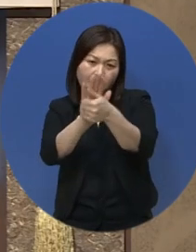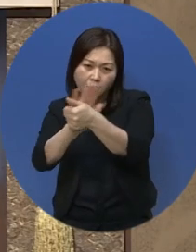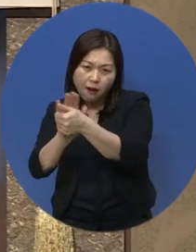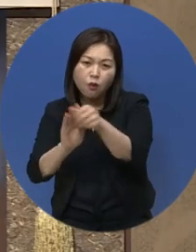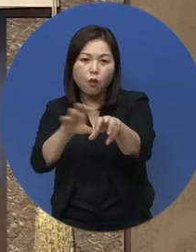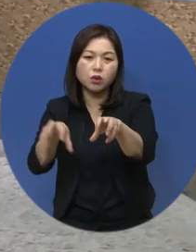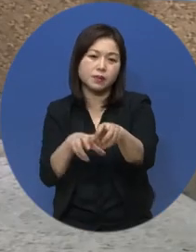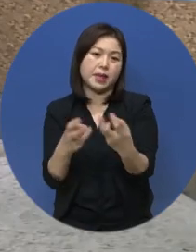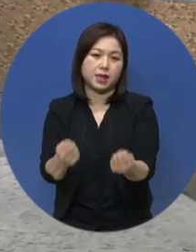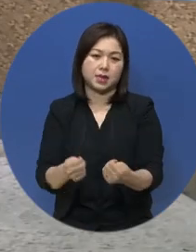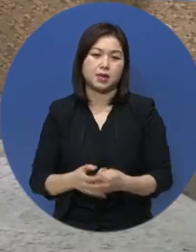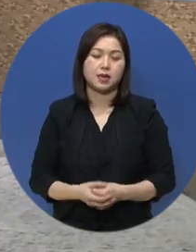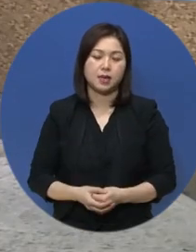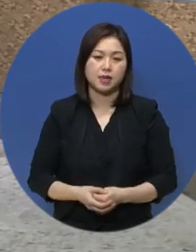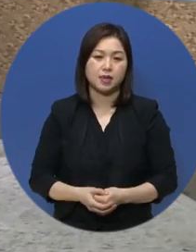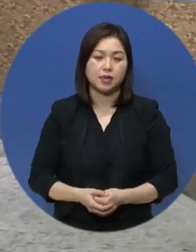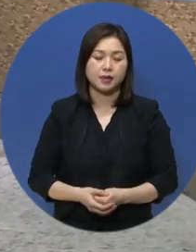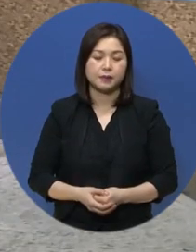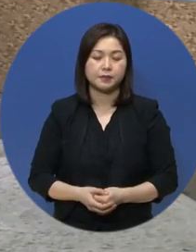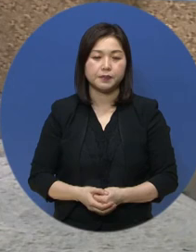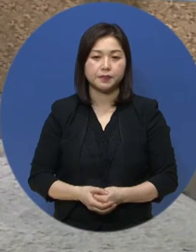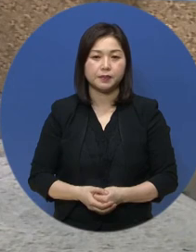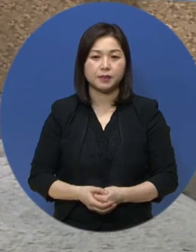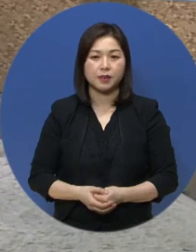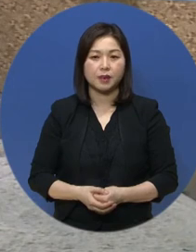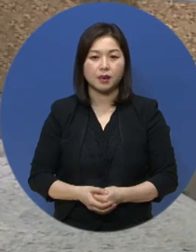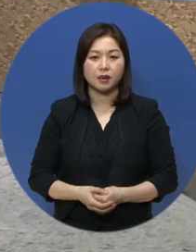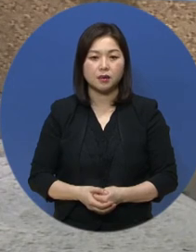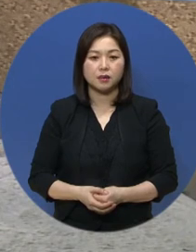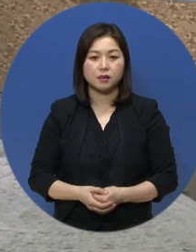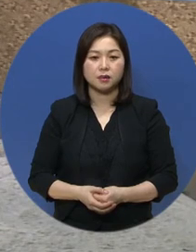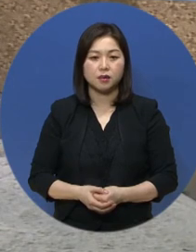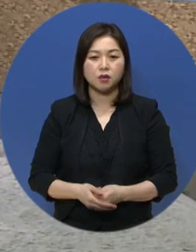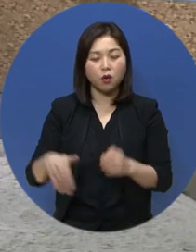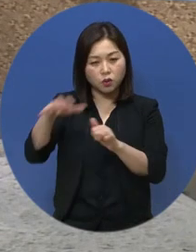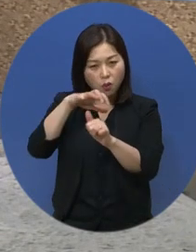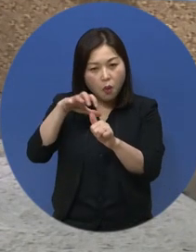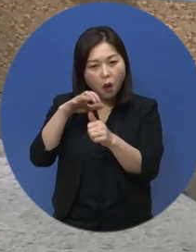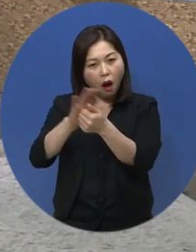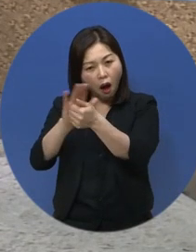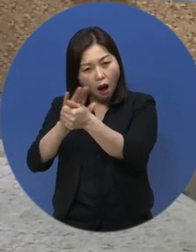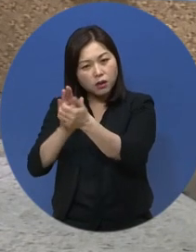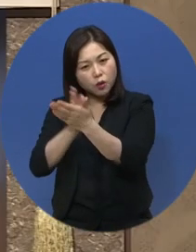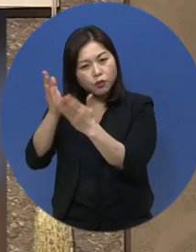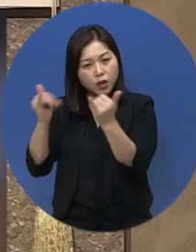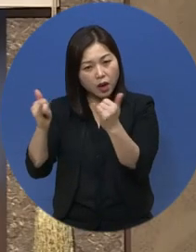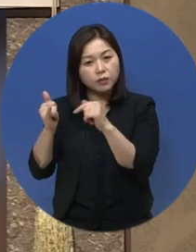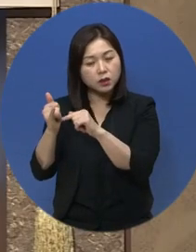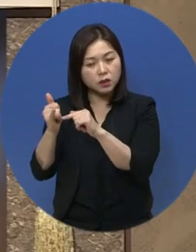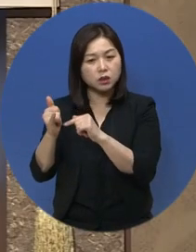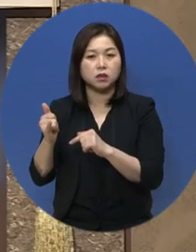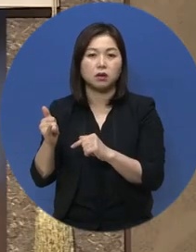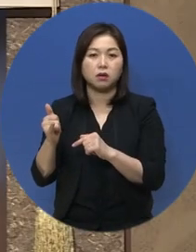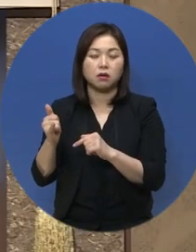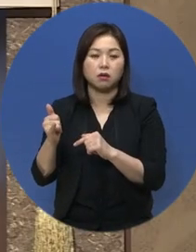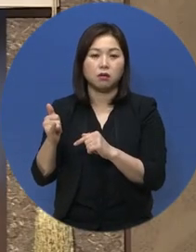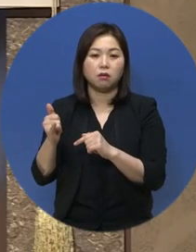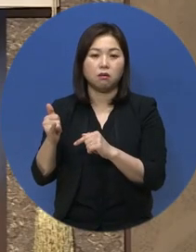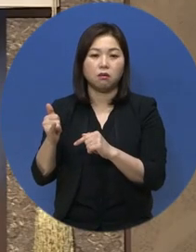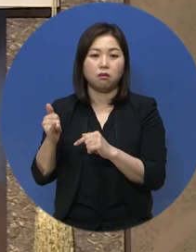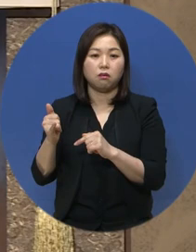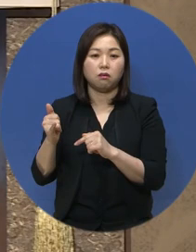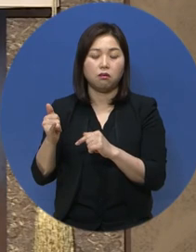예, 예. 그래서 이런 것들의 돌봄 전담사들은 이제 그런 일을 옮겨가면 네. 근데